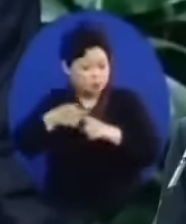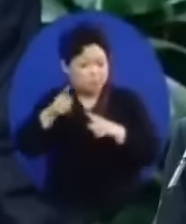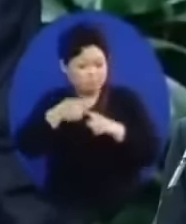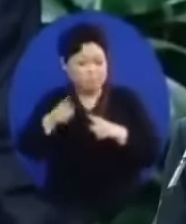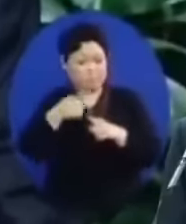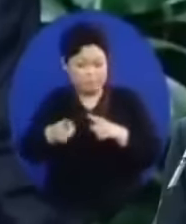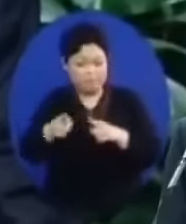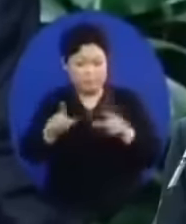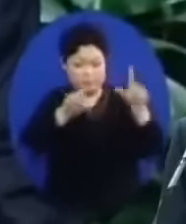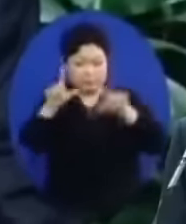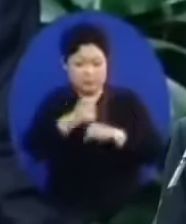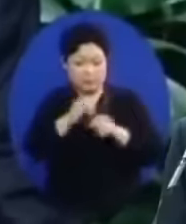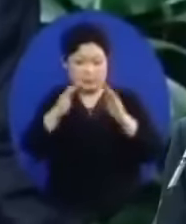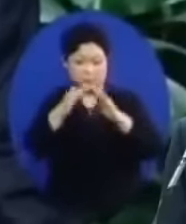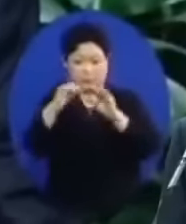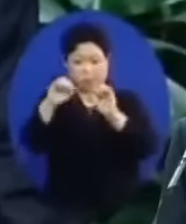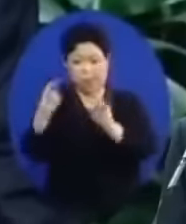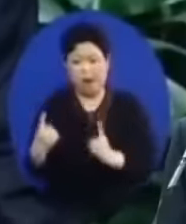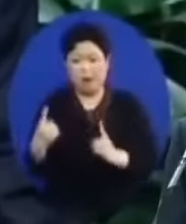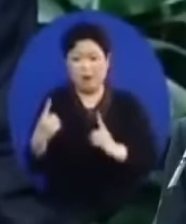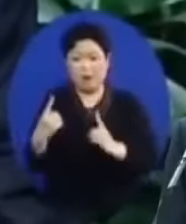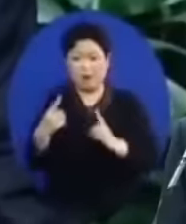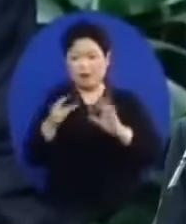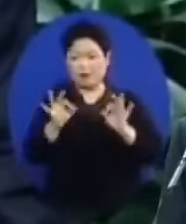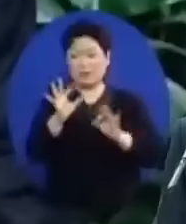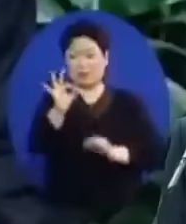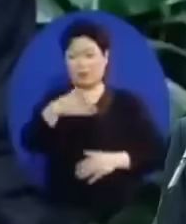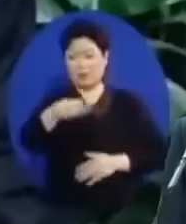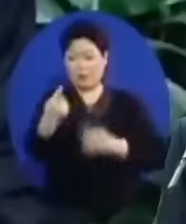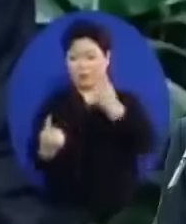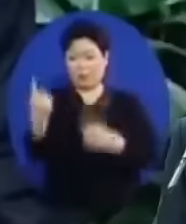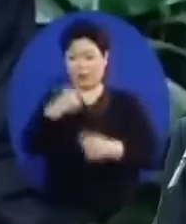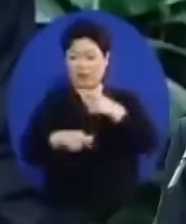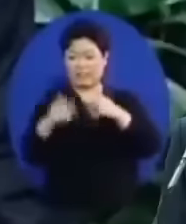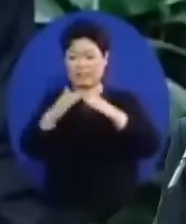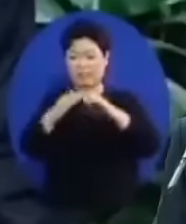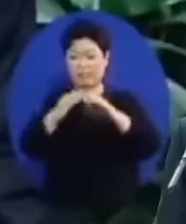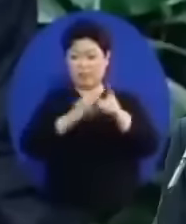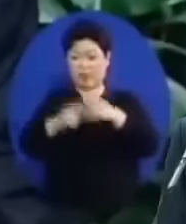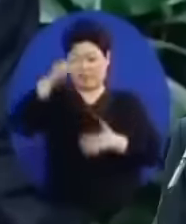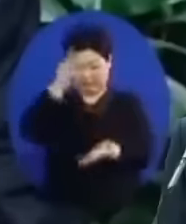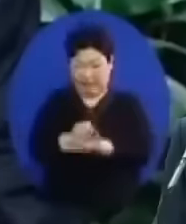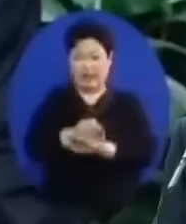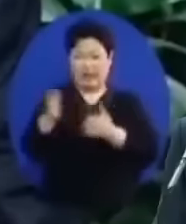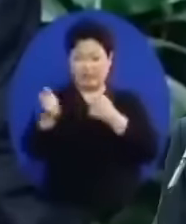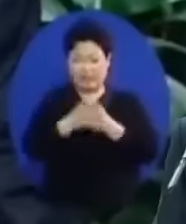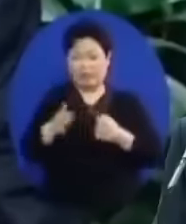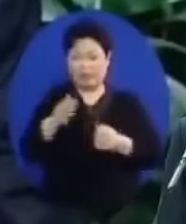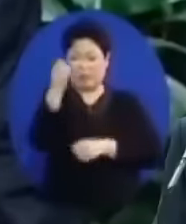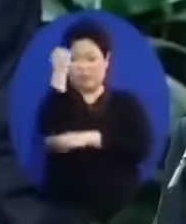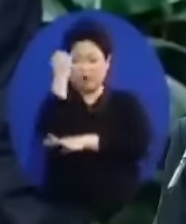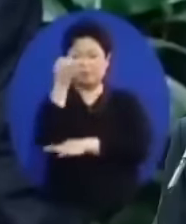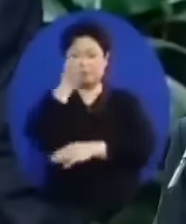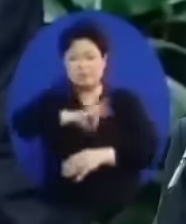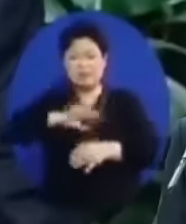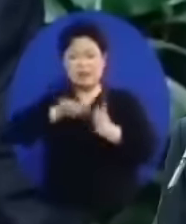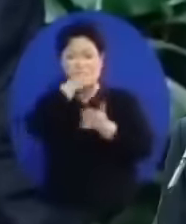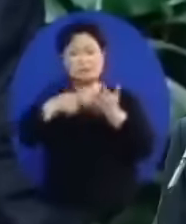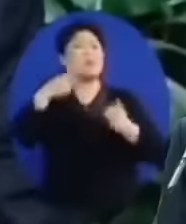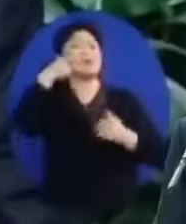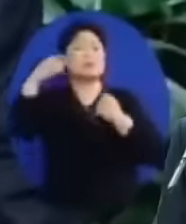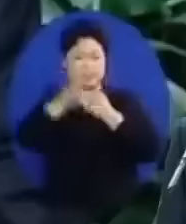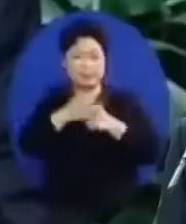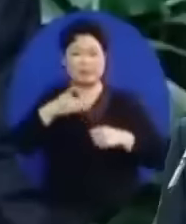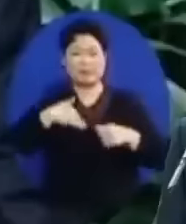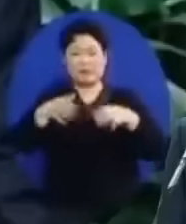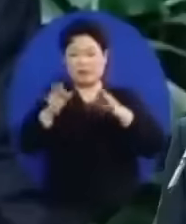살아왔는데 집값이 떨어져서 내가 은행에서 빌린 돈보다 집값이 더 밑으로 떨어져서 도저히 원금도 이자도 갚을 수가 없으므로